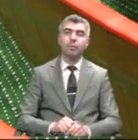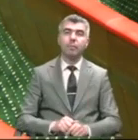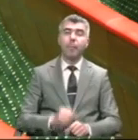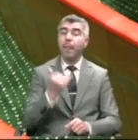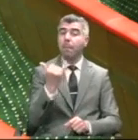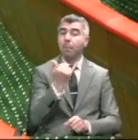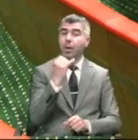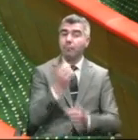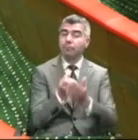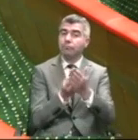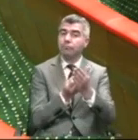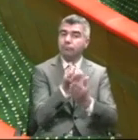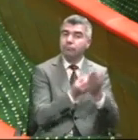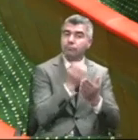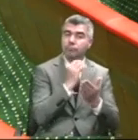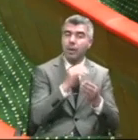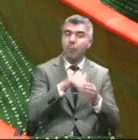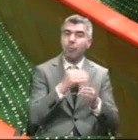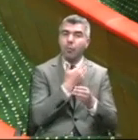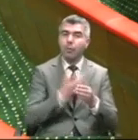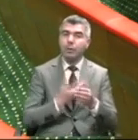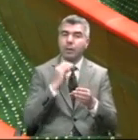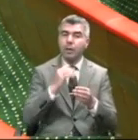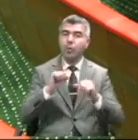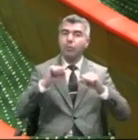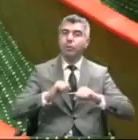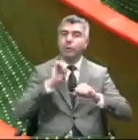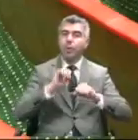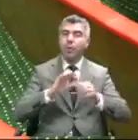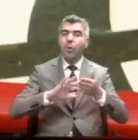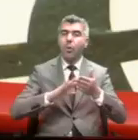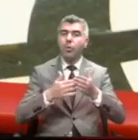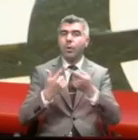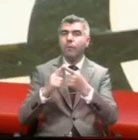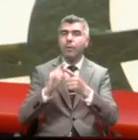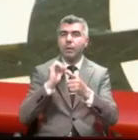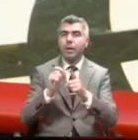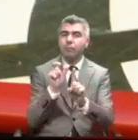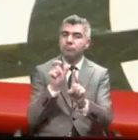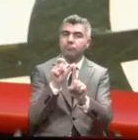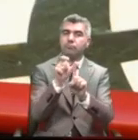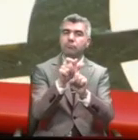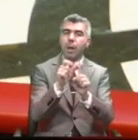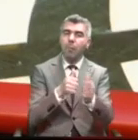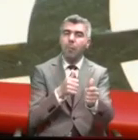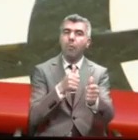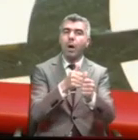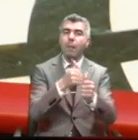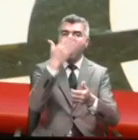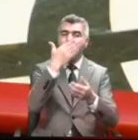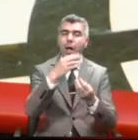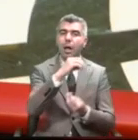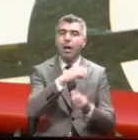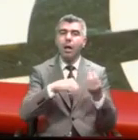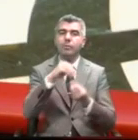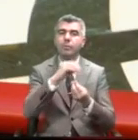مجلسكم قارعه الخطوط العريضه لجمله التدابير التنظيميه المتعلقه بتاثير ومركبات الحجاج دائما سكين في